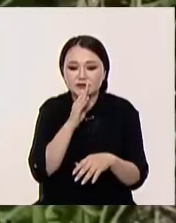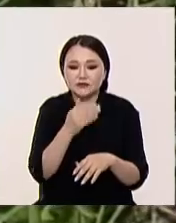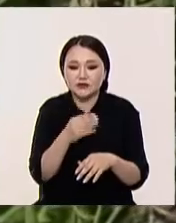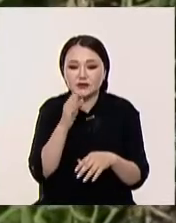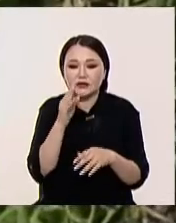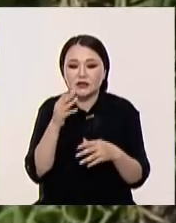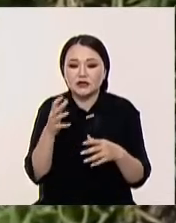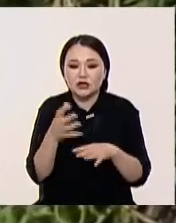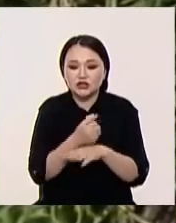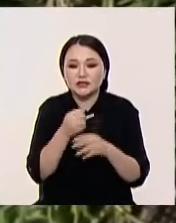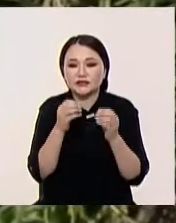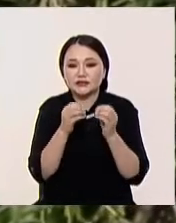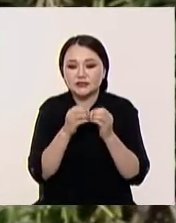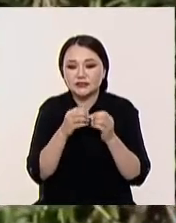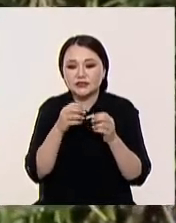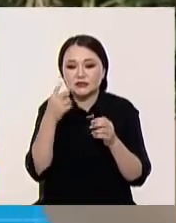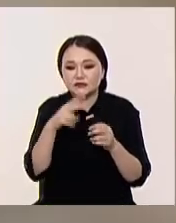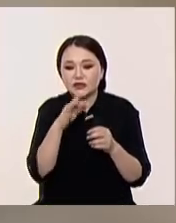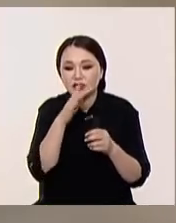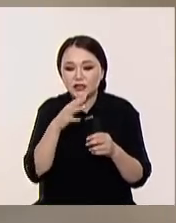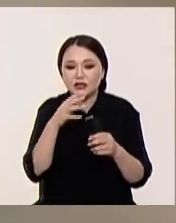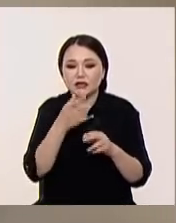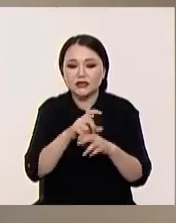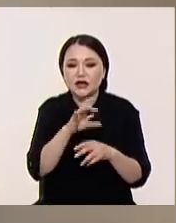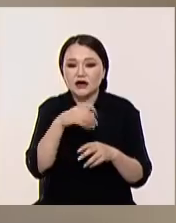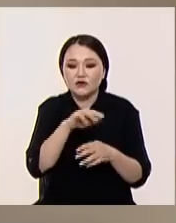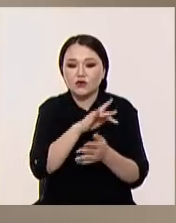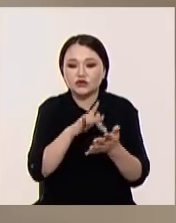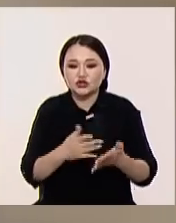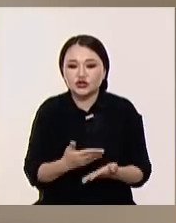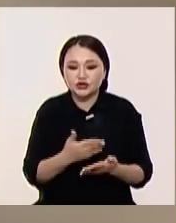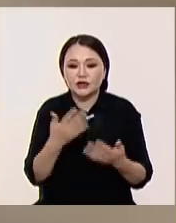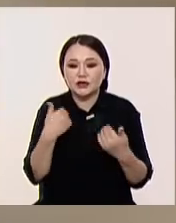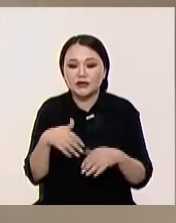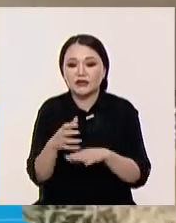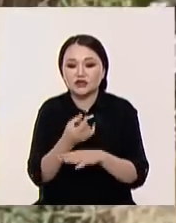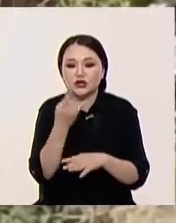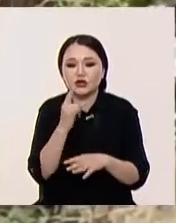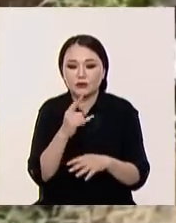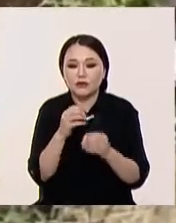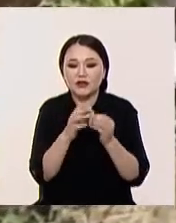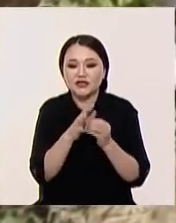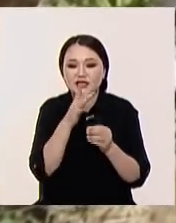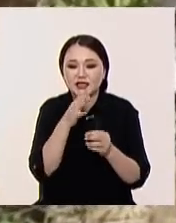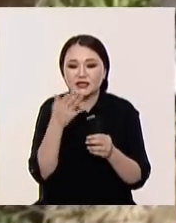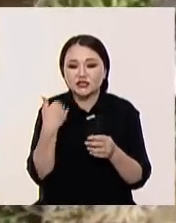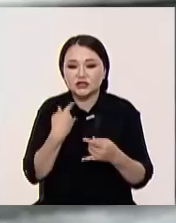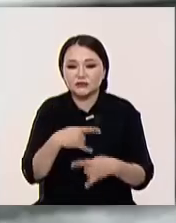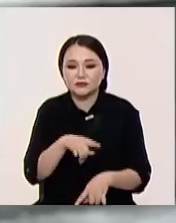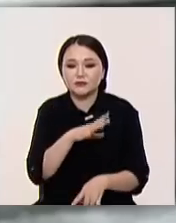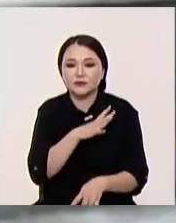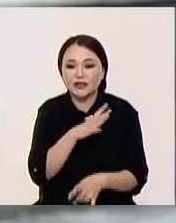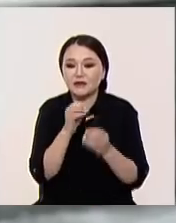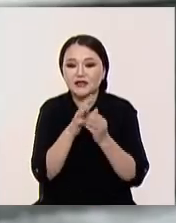тапты. Ол 20 жаштагы Саркан каласынын тургуну болуп чыккан жана мүрдөсү табылган сабийин 15 жашында босанапты.